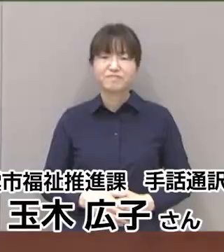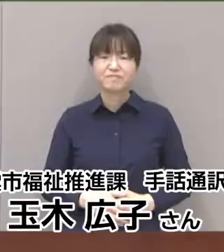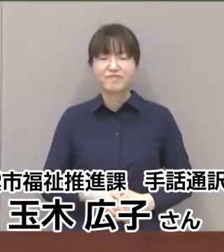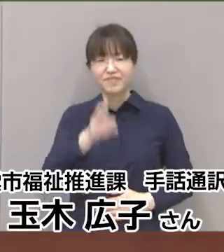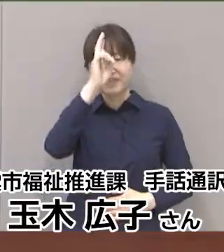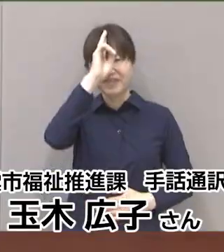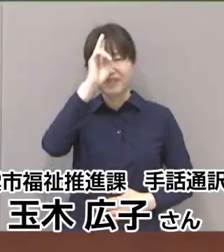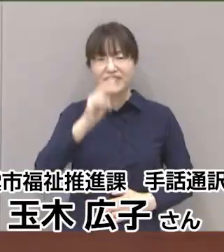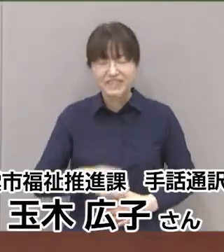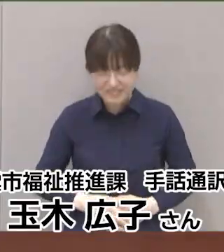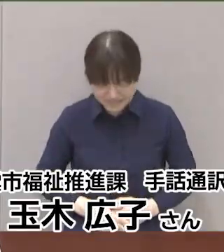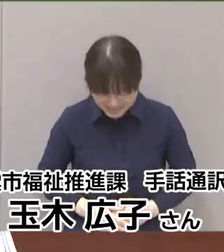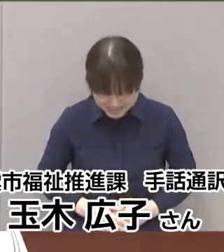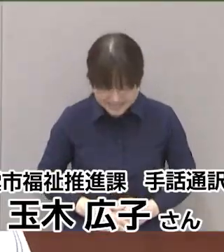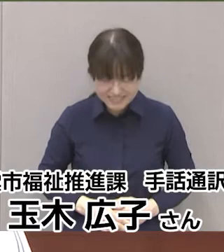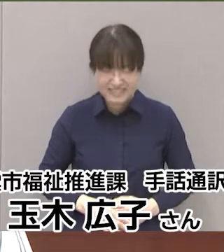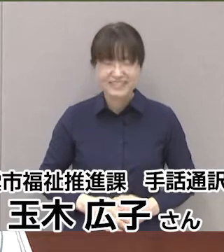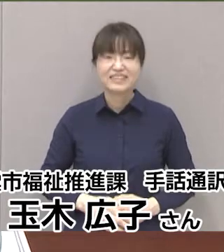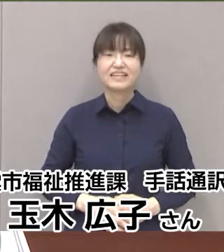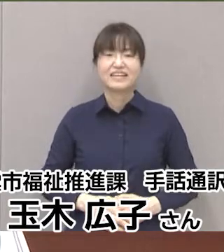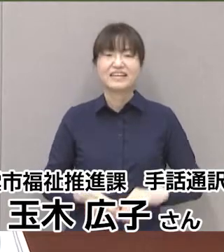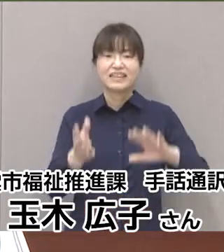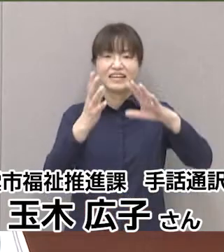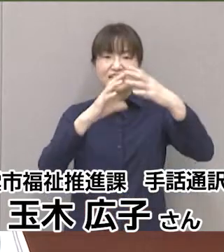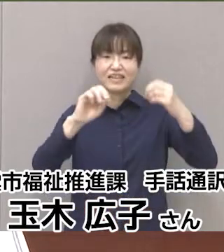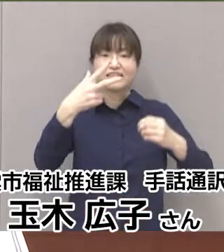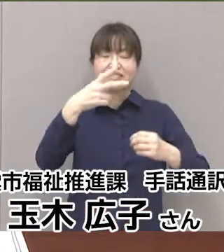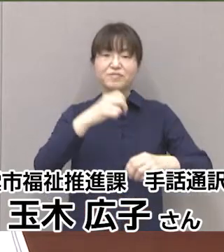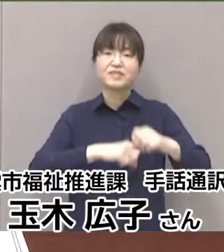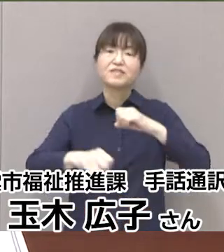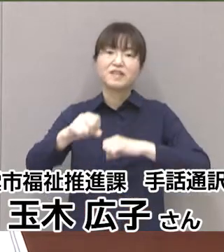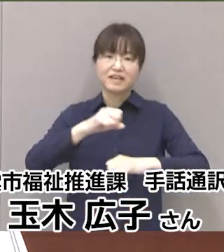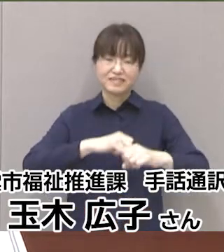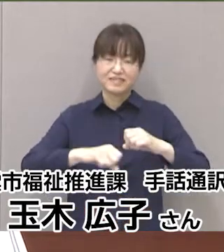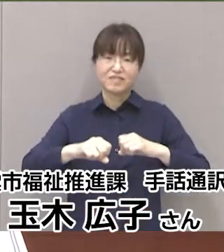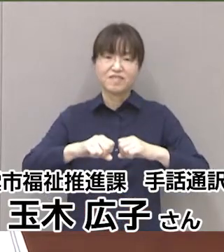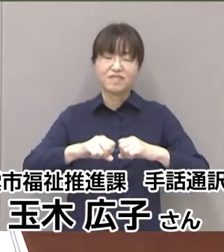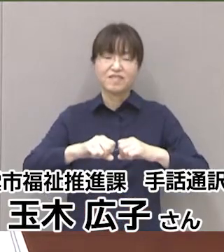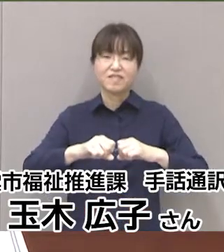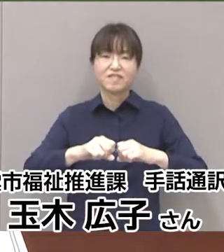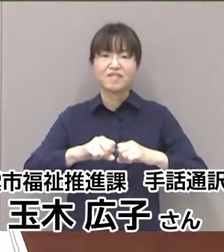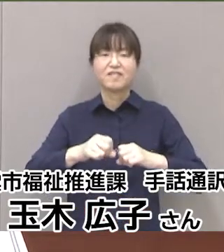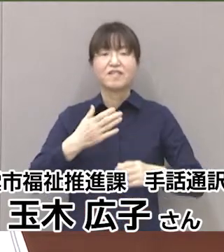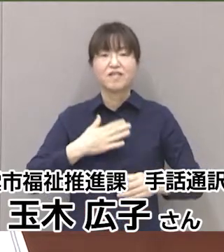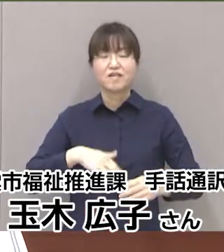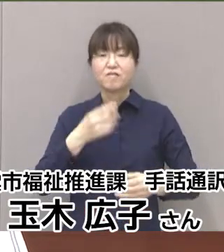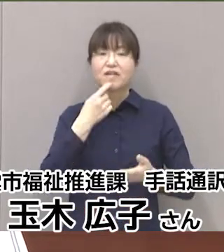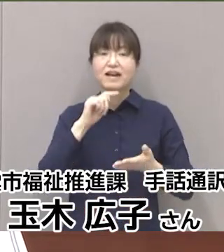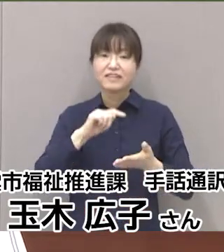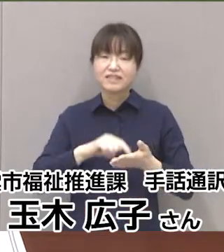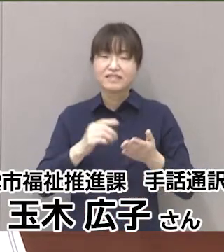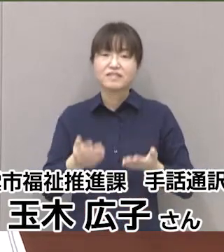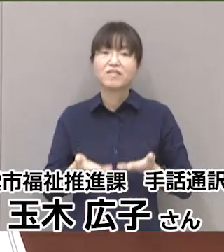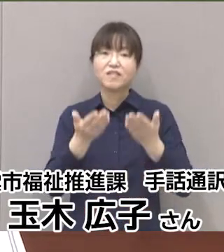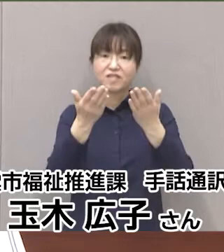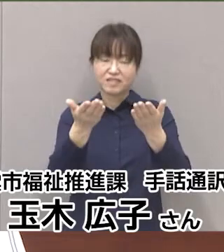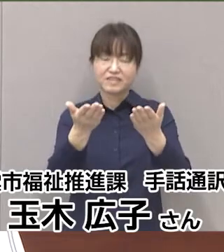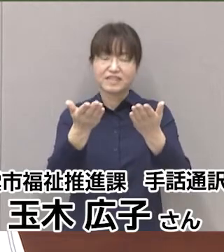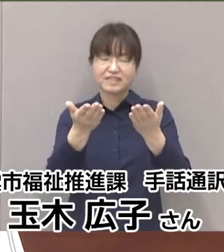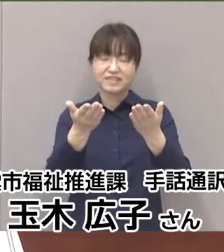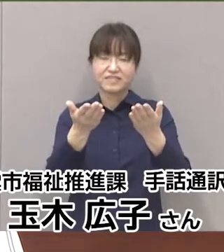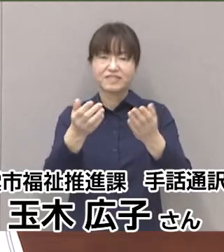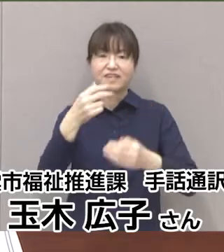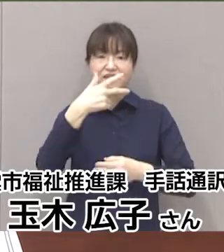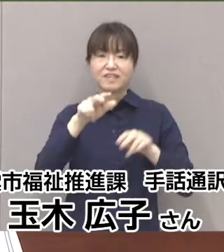みなさんこんにちはいつも市の取り組みをできるだけたいフリーにわかりやすく紹介するいつも市広報番組